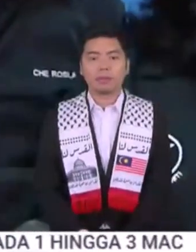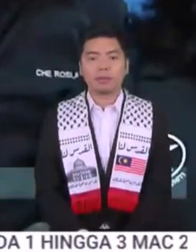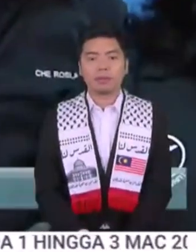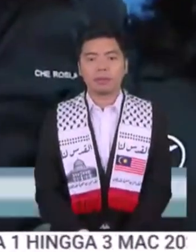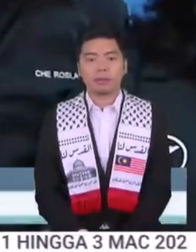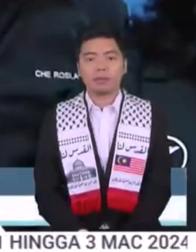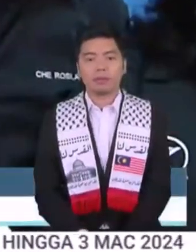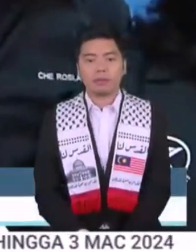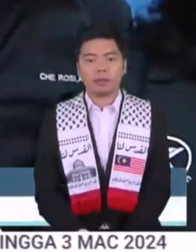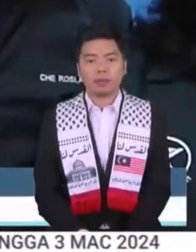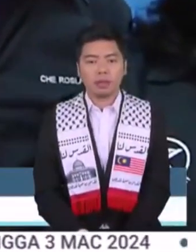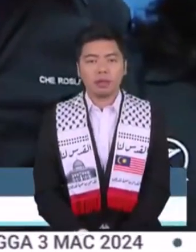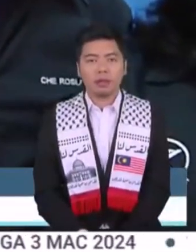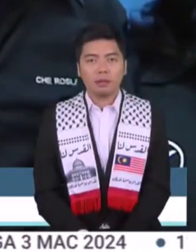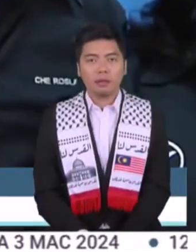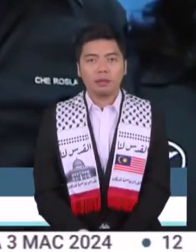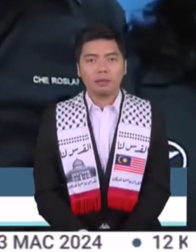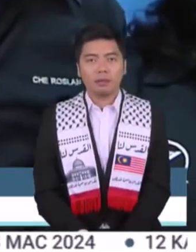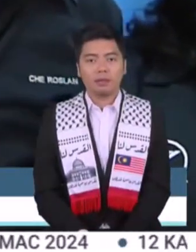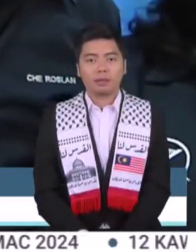Hopefully this year, kita akan bawa ke kabinet.